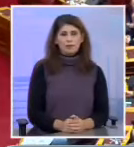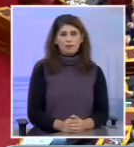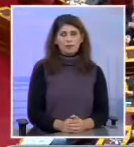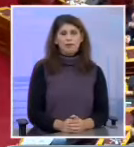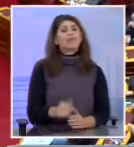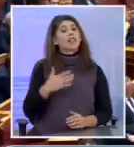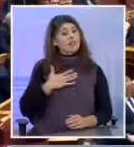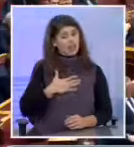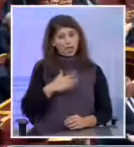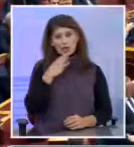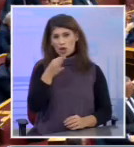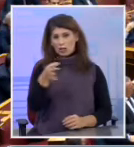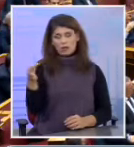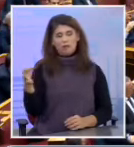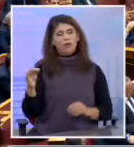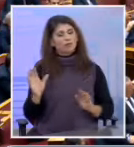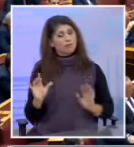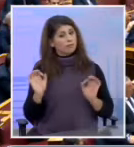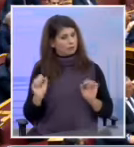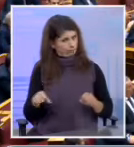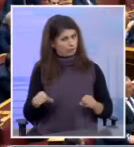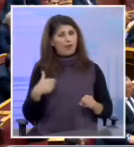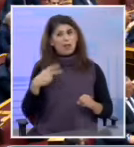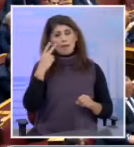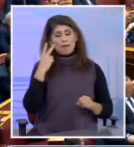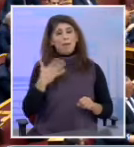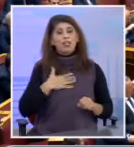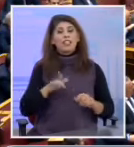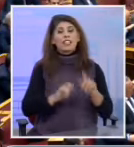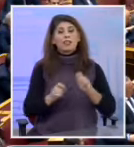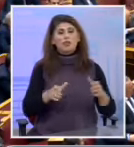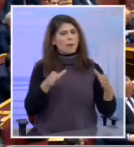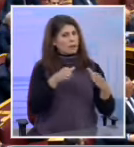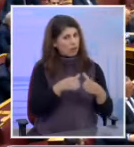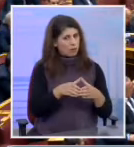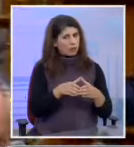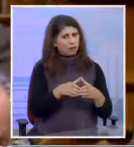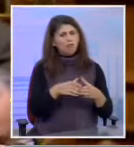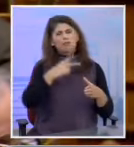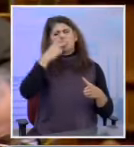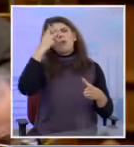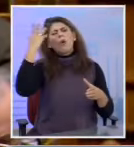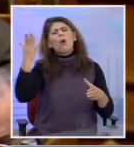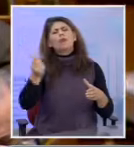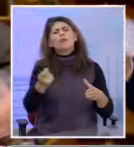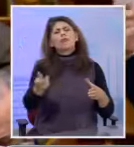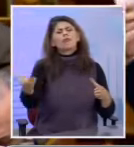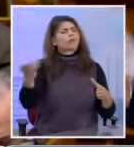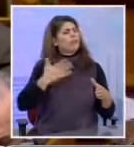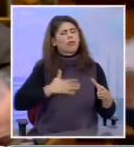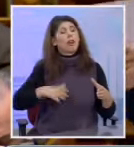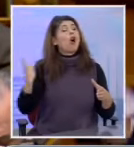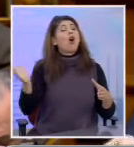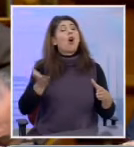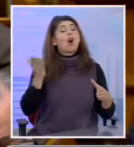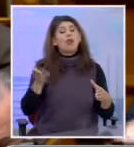Και θέλω να σας πω, βεβαίως βλέπω εδώ ότι θέλετε να φτιάξουμε επιτροπές, όσες θέλετε. Όσες